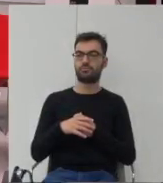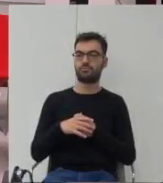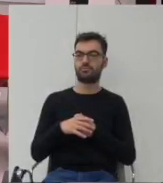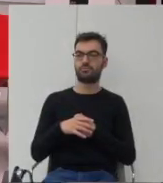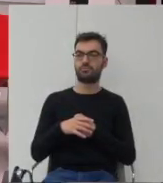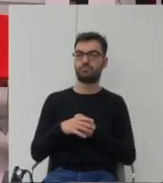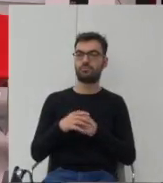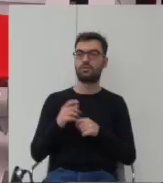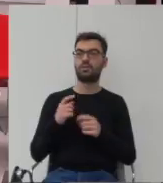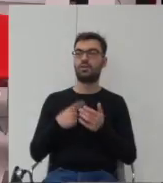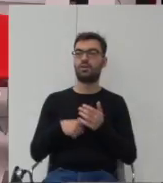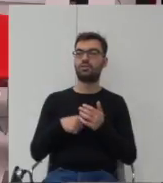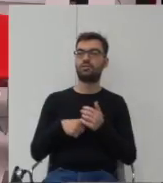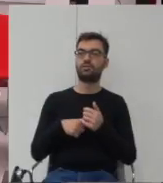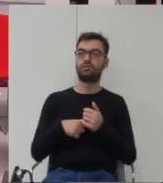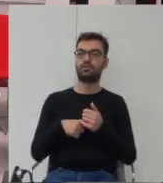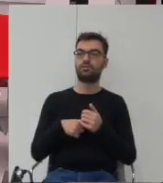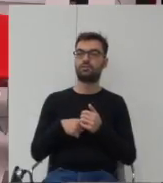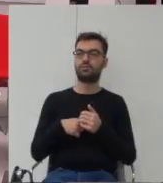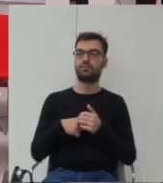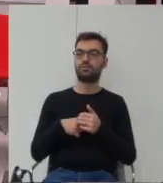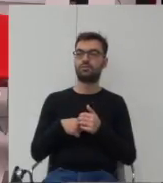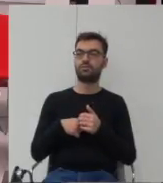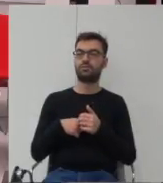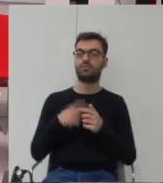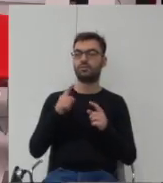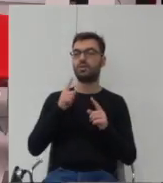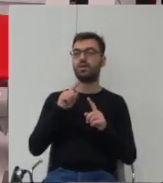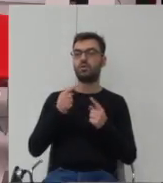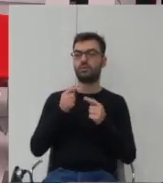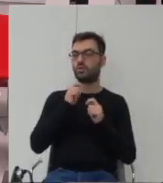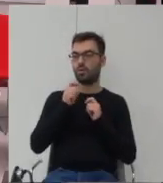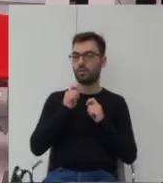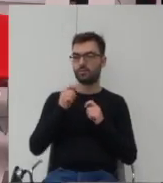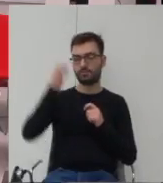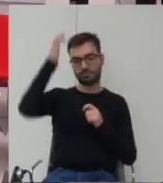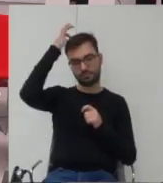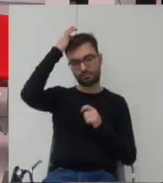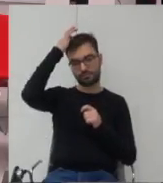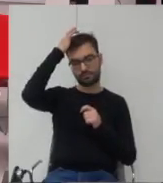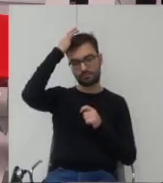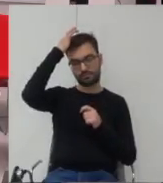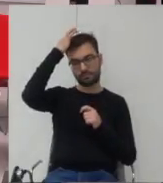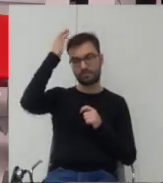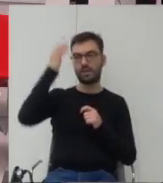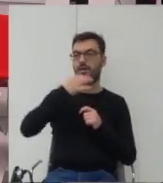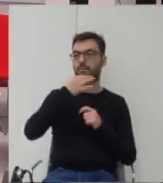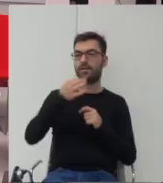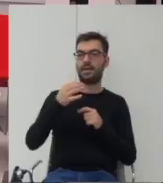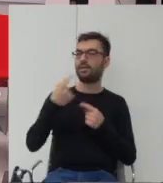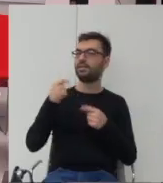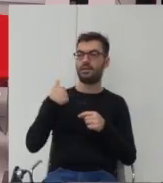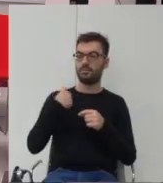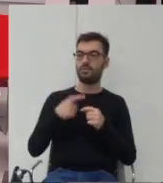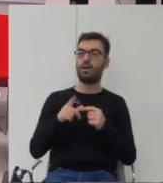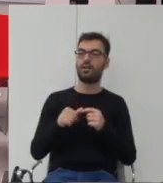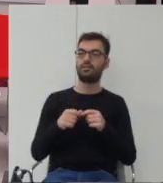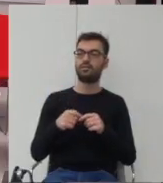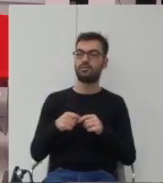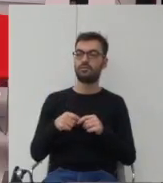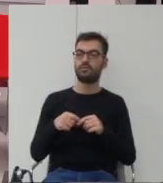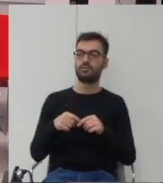Szanowni Państwo, mamy czas na ostatnie pytanie. Czy mogę skomentować, tak? Bo rozumiem, że co prawda pytanie formalne nie padło,